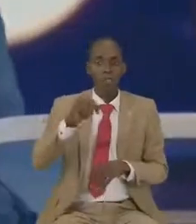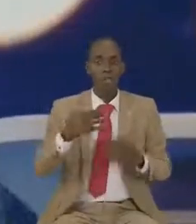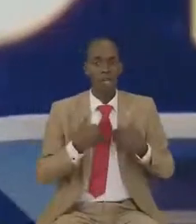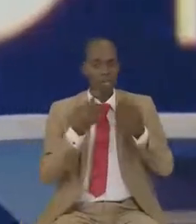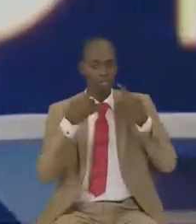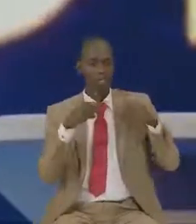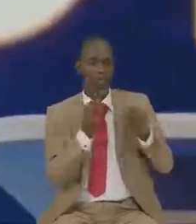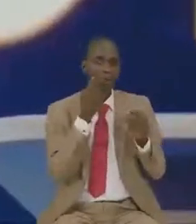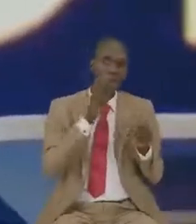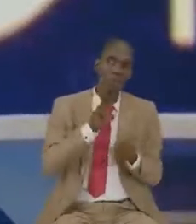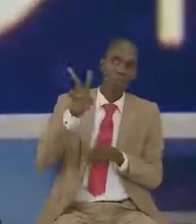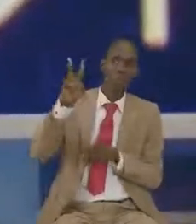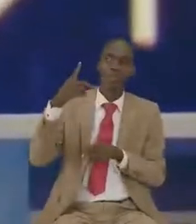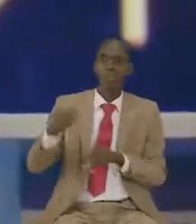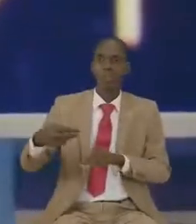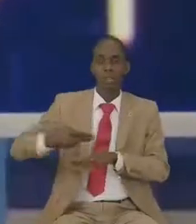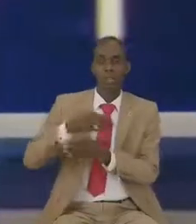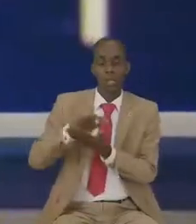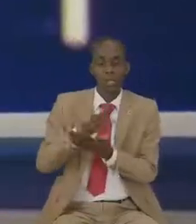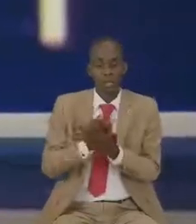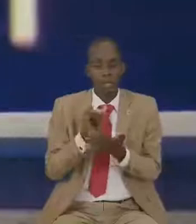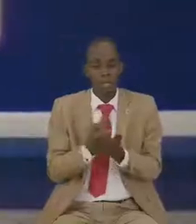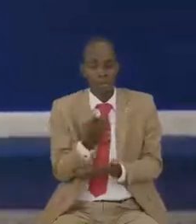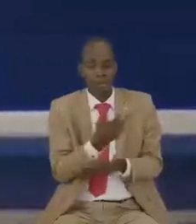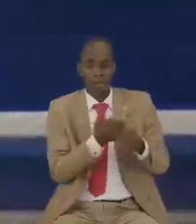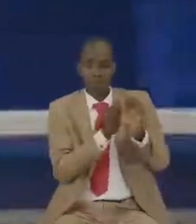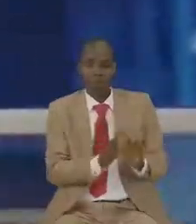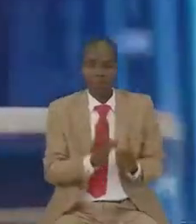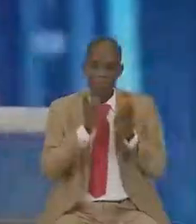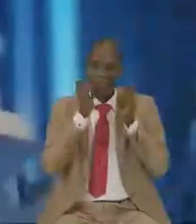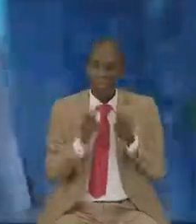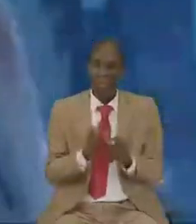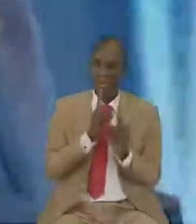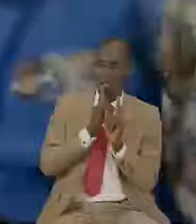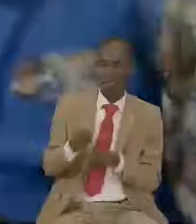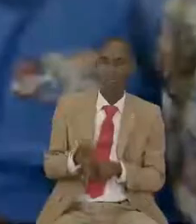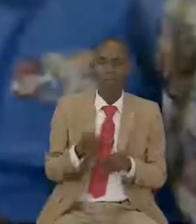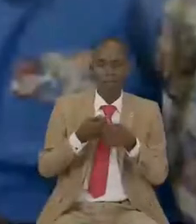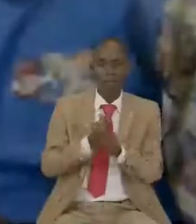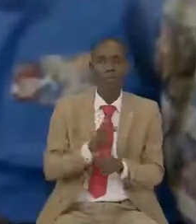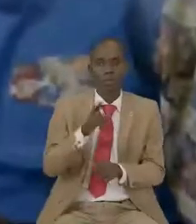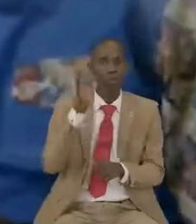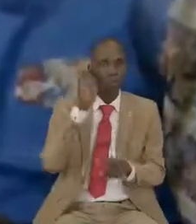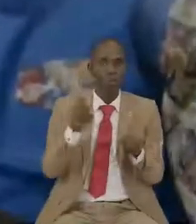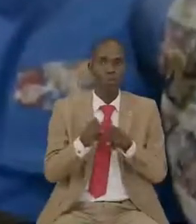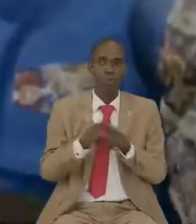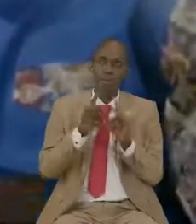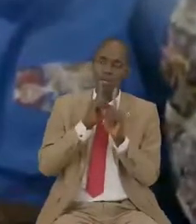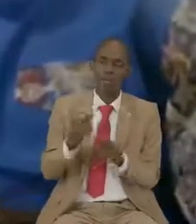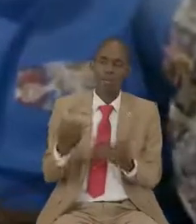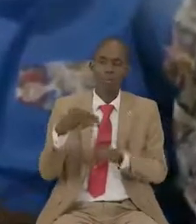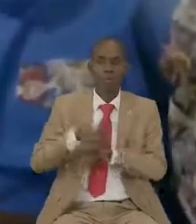voilà l'agneau et ces deux aussitôt ils ont répondu comme vous allez répondre ce soir lorsque